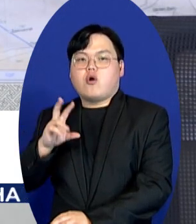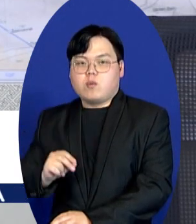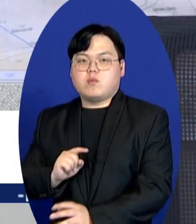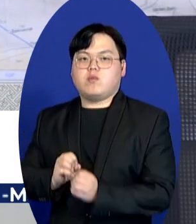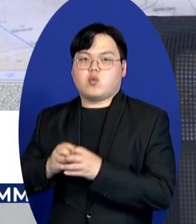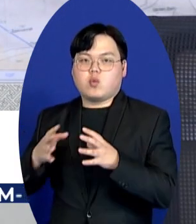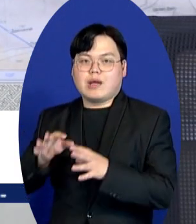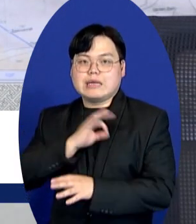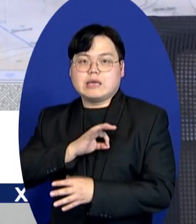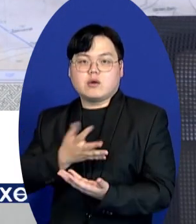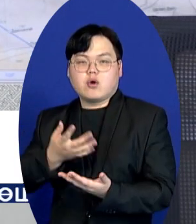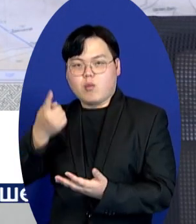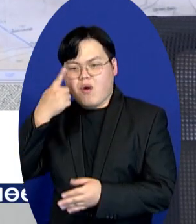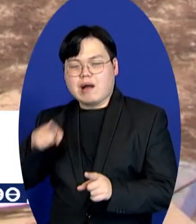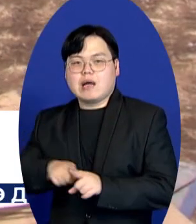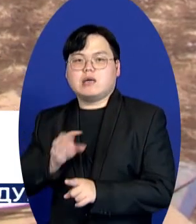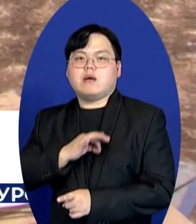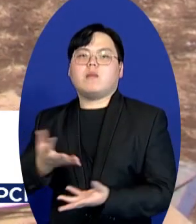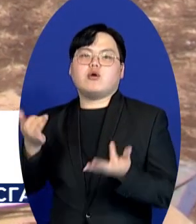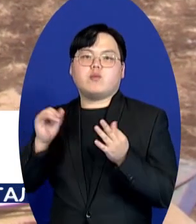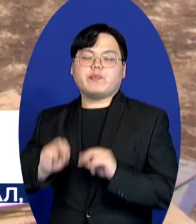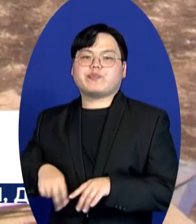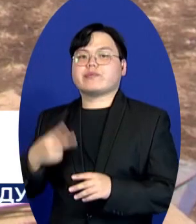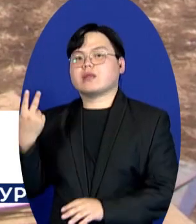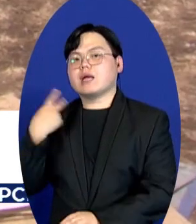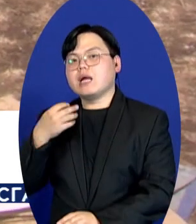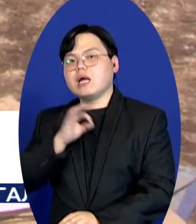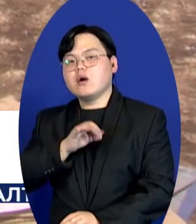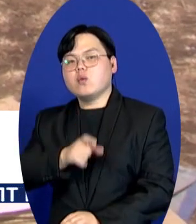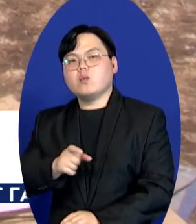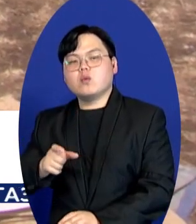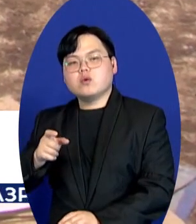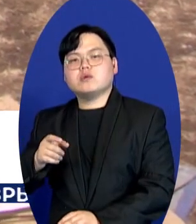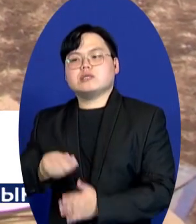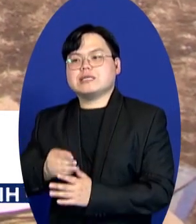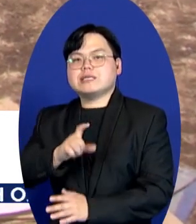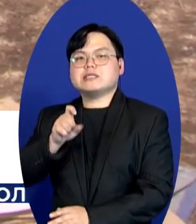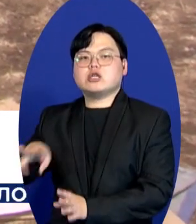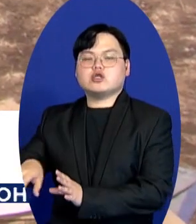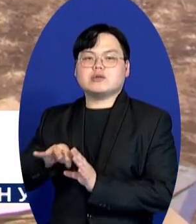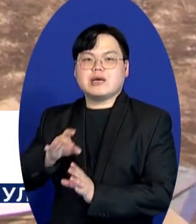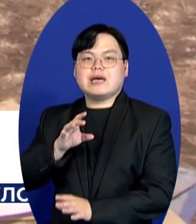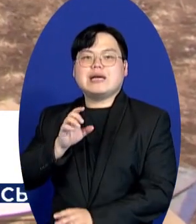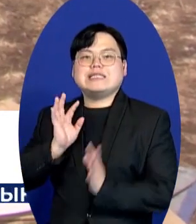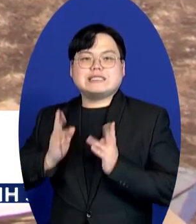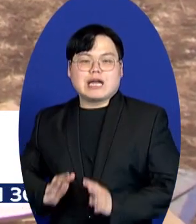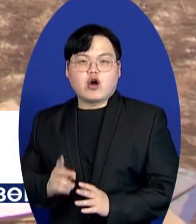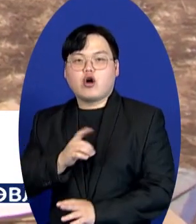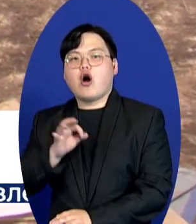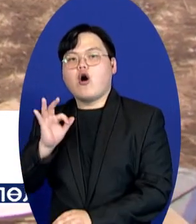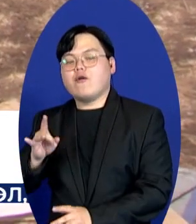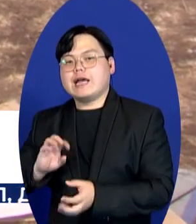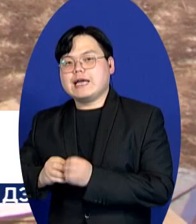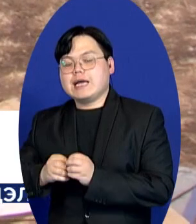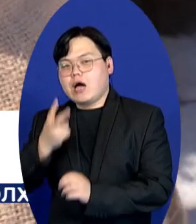бүтээгдэхүүний ашиг гэдэг чинь Монголын ашиг байхгүй. Их Британий хэрэглэгчдийг зорилттой зах зээлэр сонгож, сарлагийн хөврөөр хийсэн тансаг бүтээгдэхүүнээр